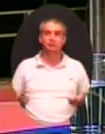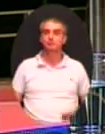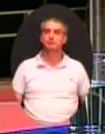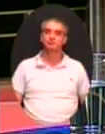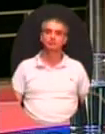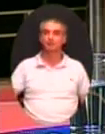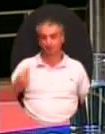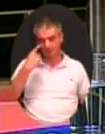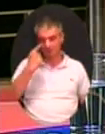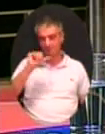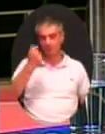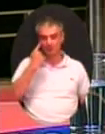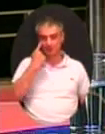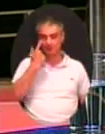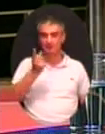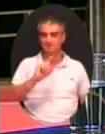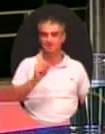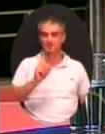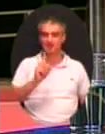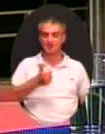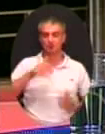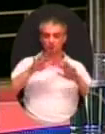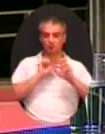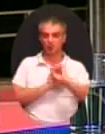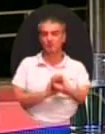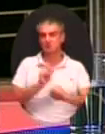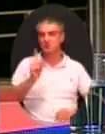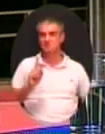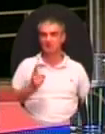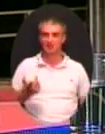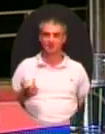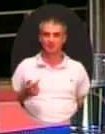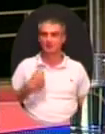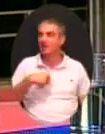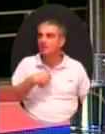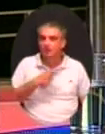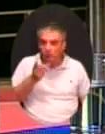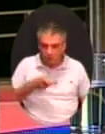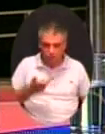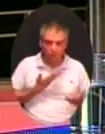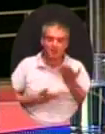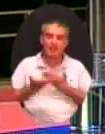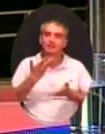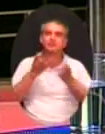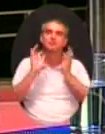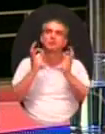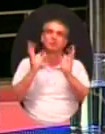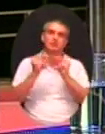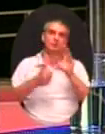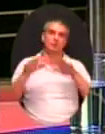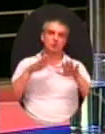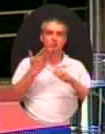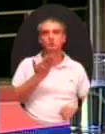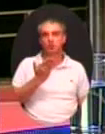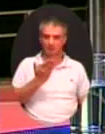אז נראה, קודם נראה במי ראש הממשלה תומך. הרי אנחנו, יש לנו מערכת יחסים מיוחדת עם ראש